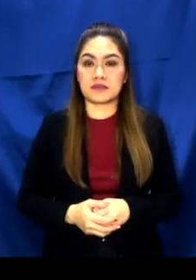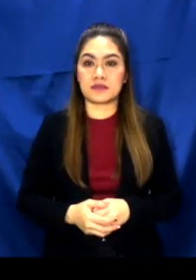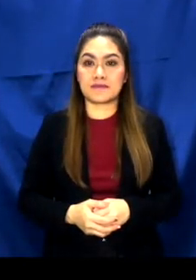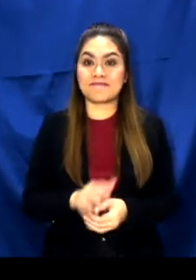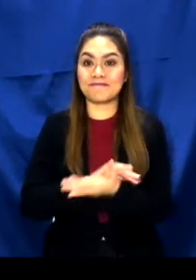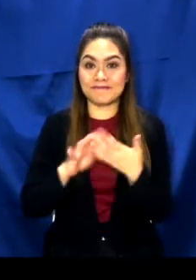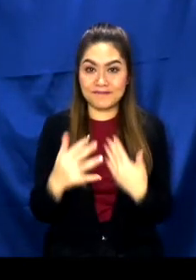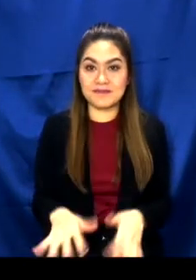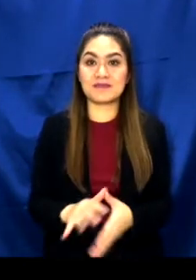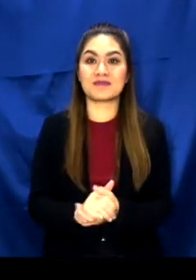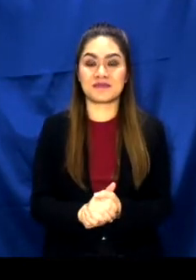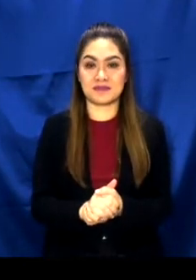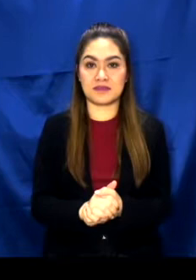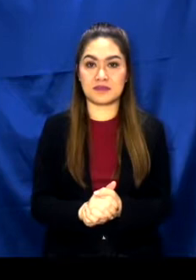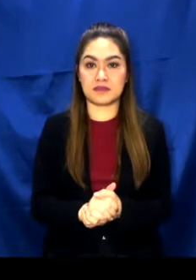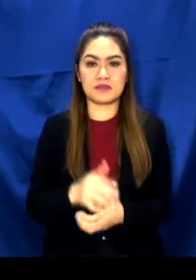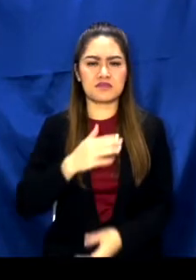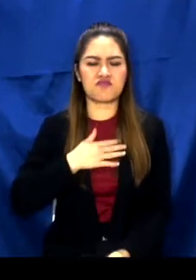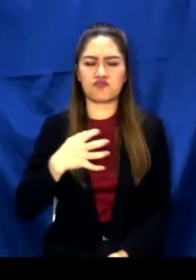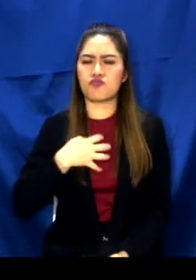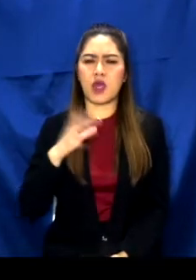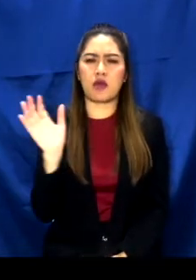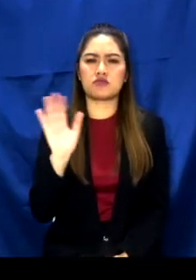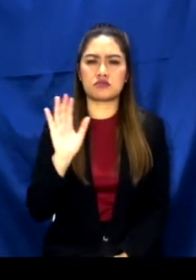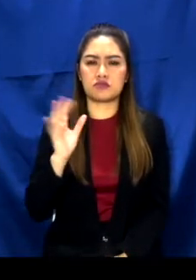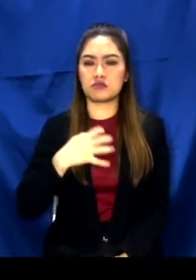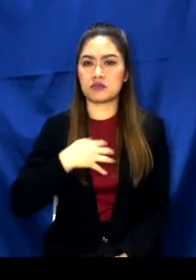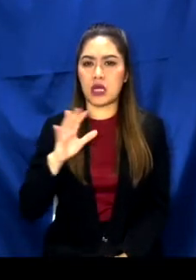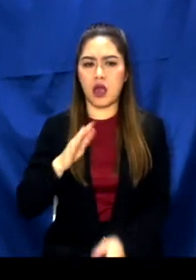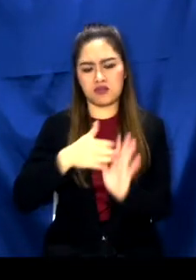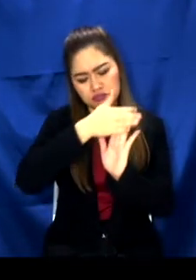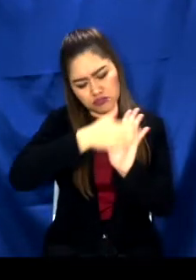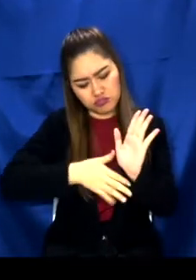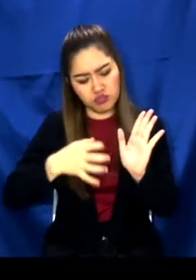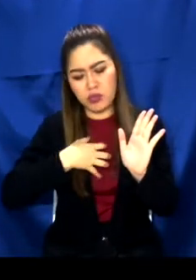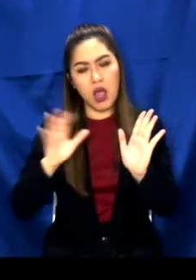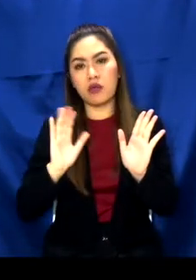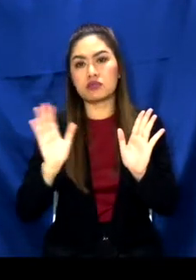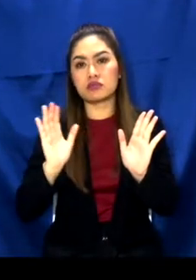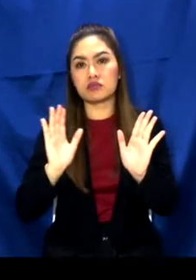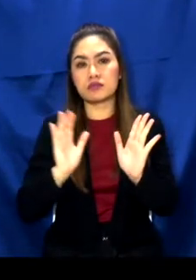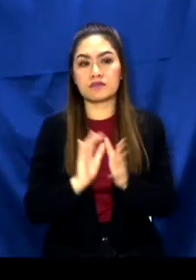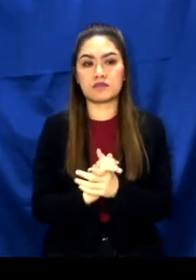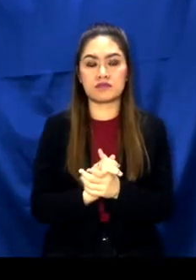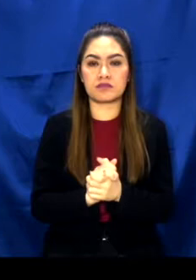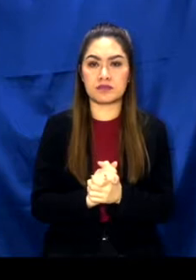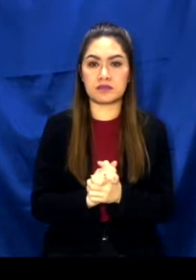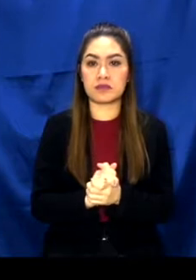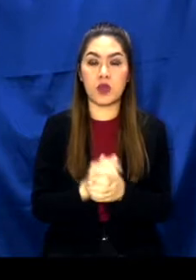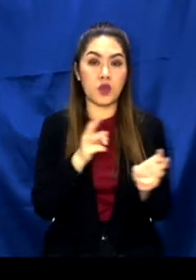พอได้แล้วจากนั้นเราไม่อยากได้พื้นแต่เราอยากได้เป็นสโตกแทนเราก็